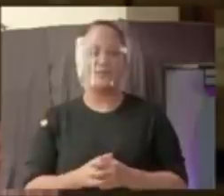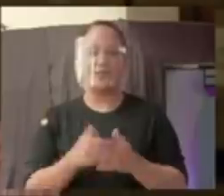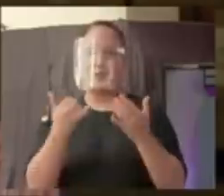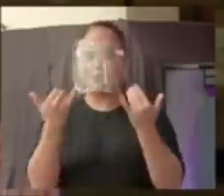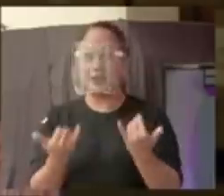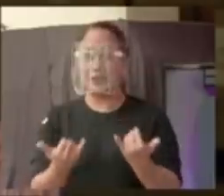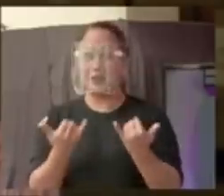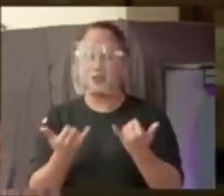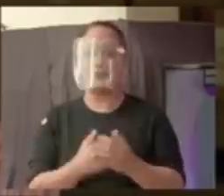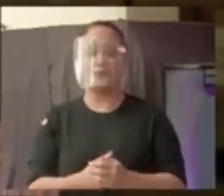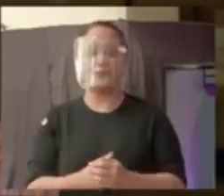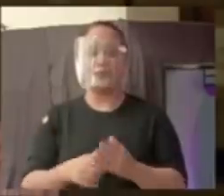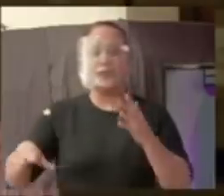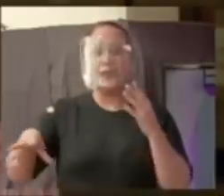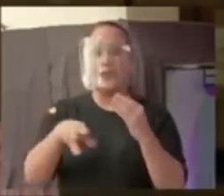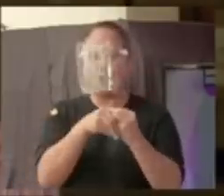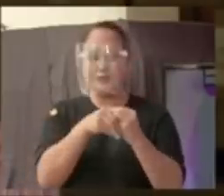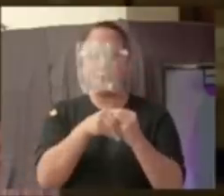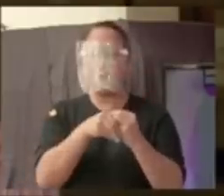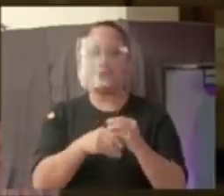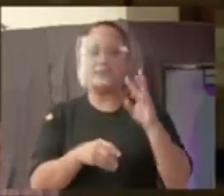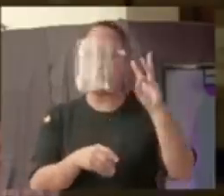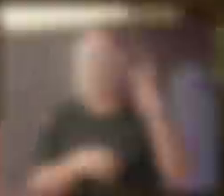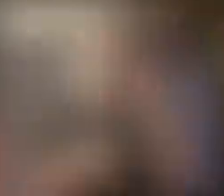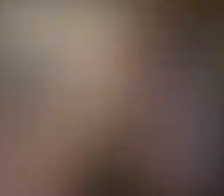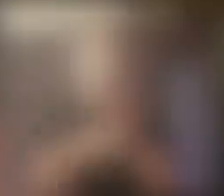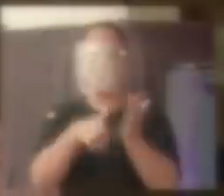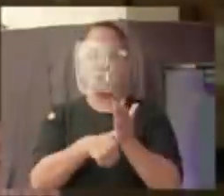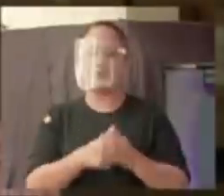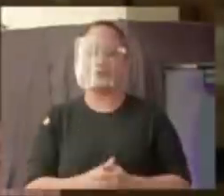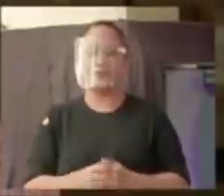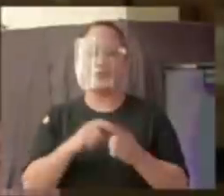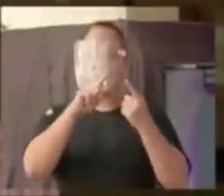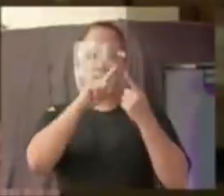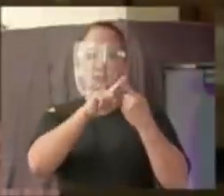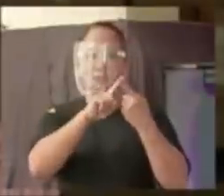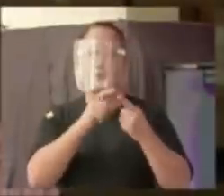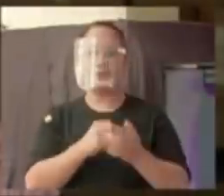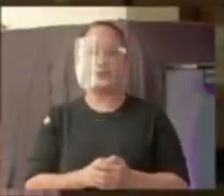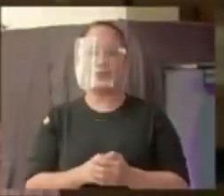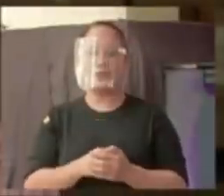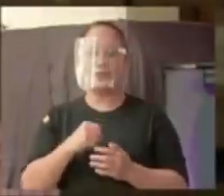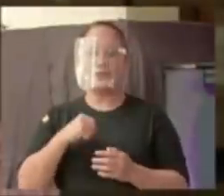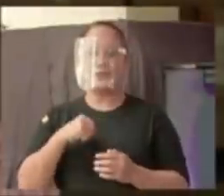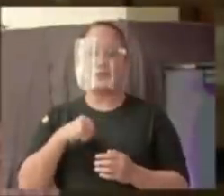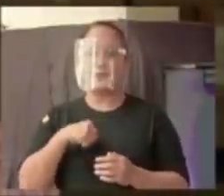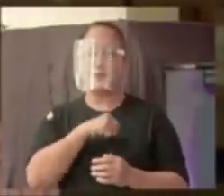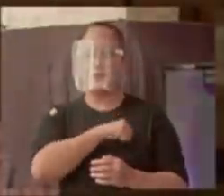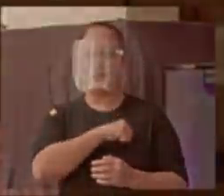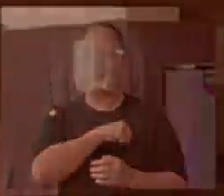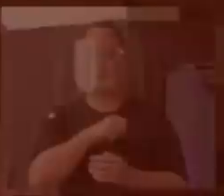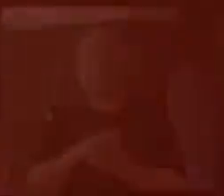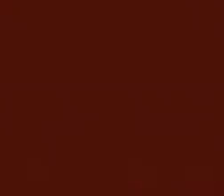Ngayong araw, daragdagan ko pa ito ng anim na pangalan. Una, si Senator Sonny Trillanes na